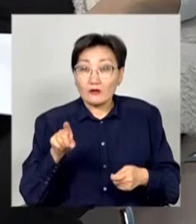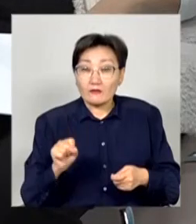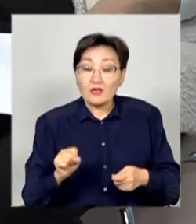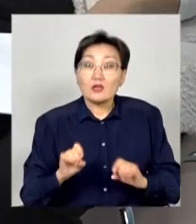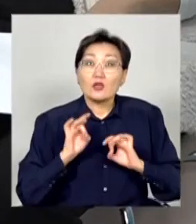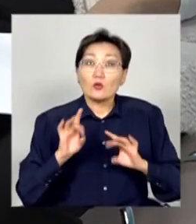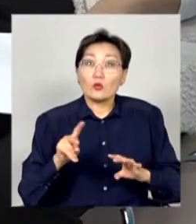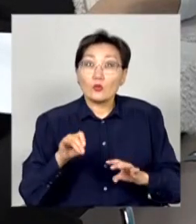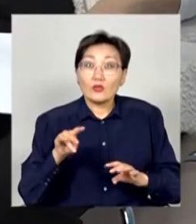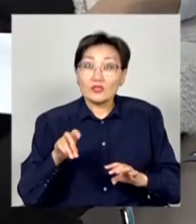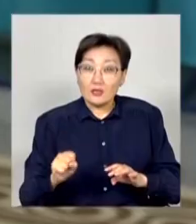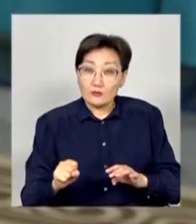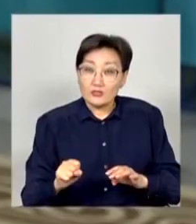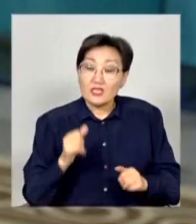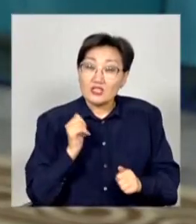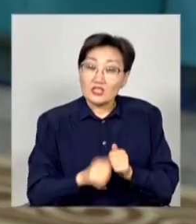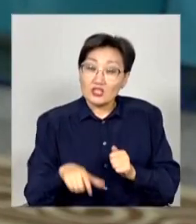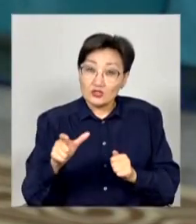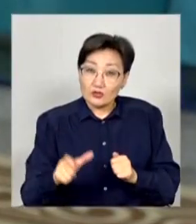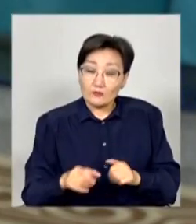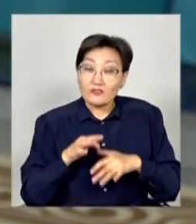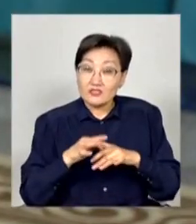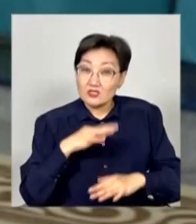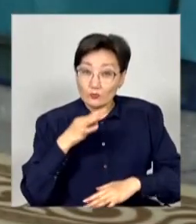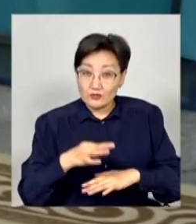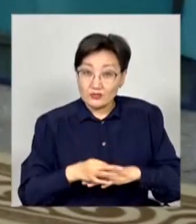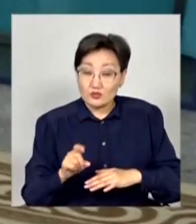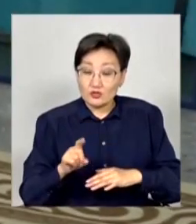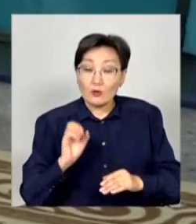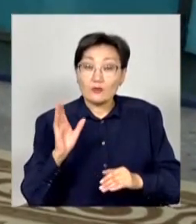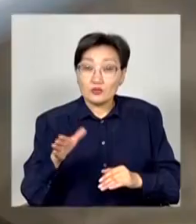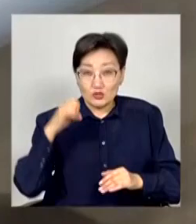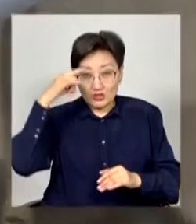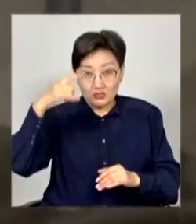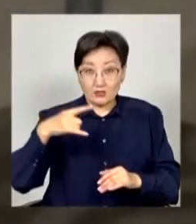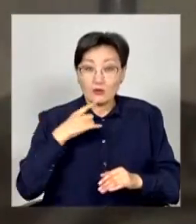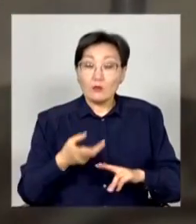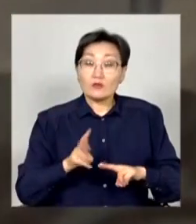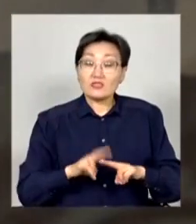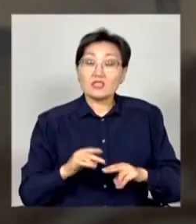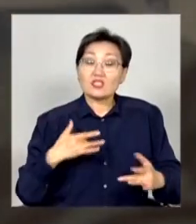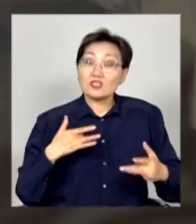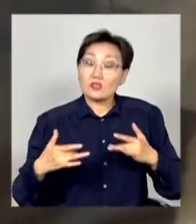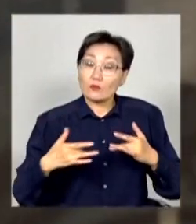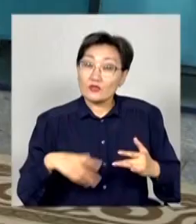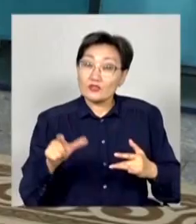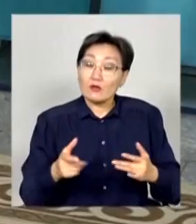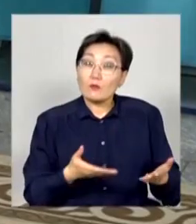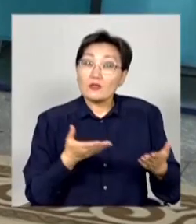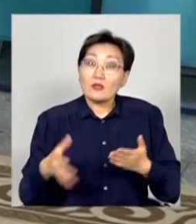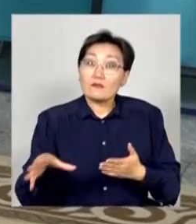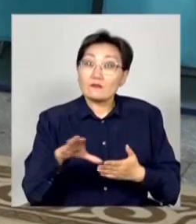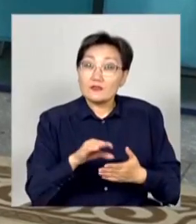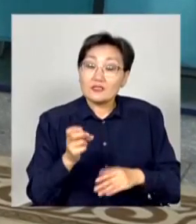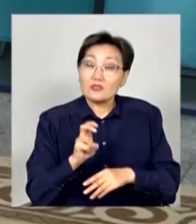как Луина. По их словам, каждый гражданин несет ответственность за будущее Казахстана. Потому эстрадные певицы призывают всех